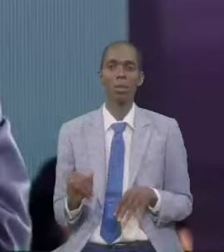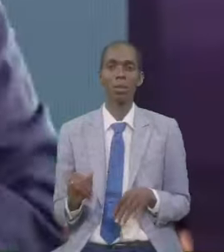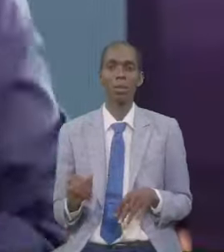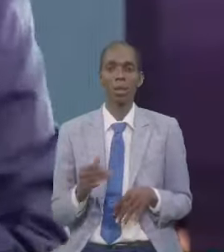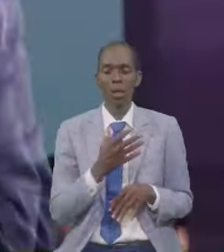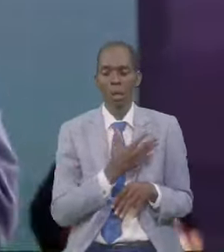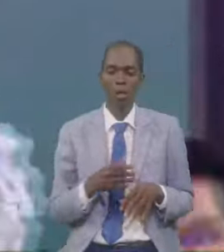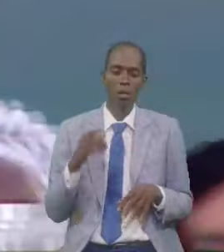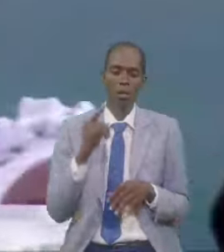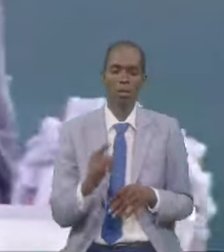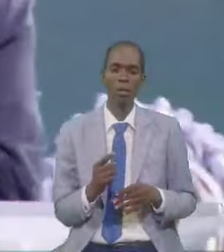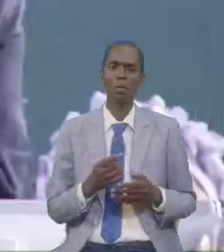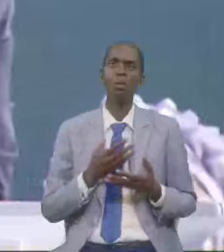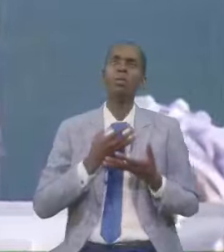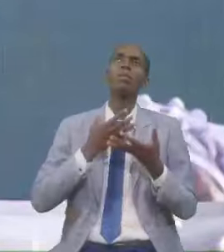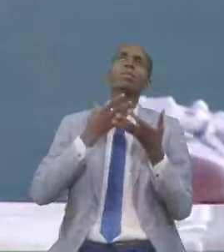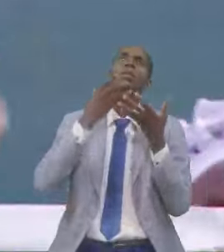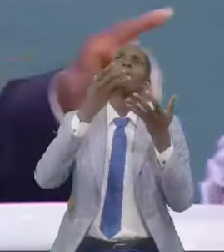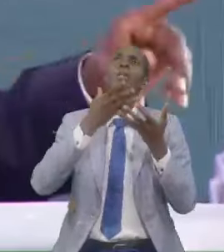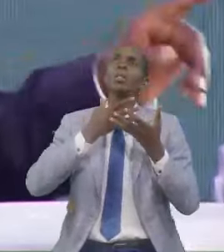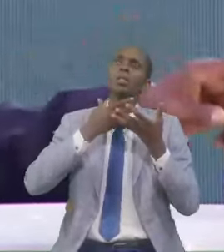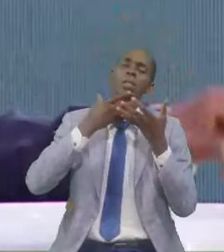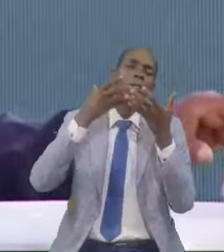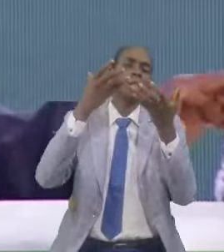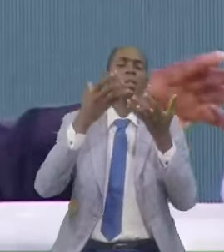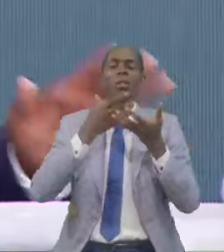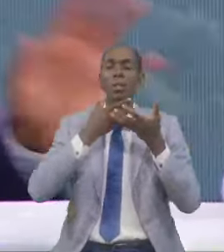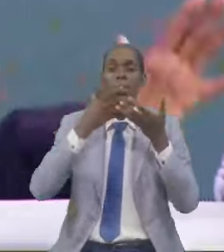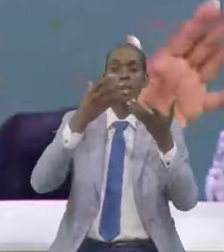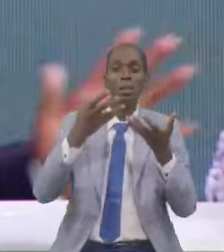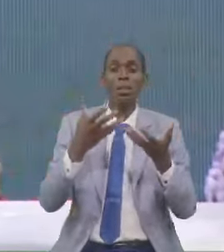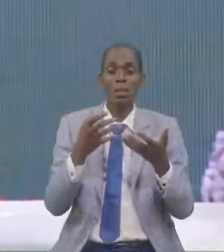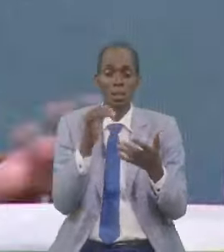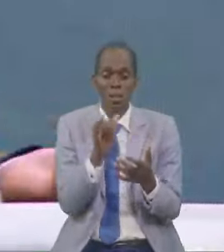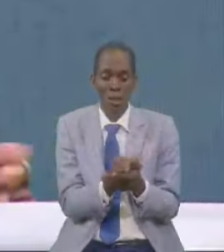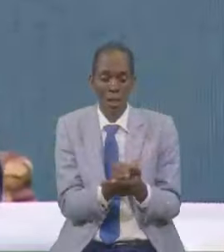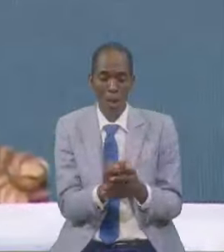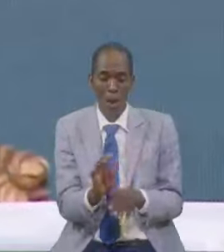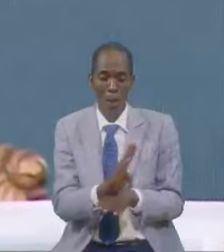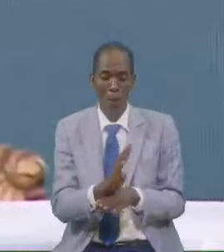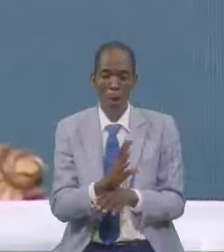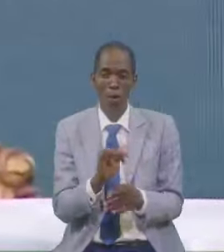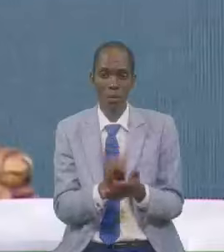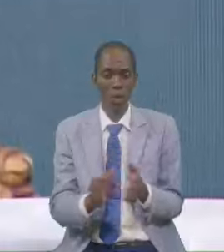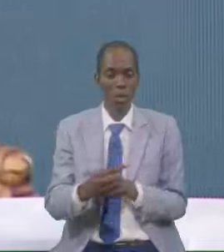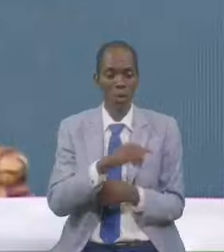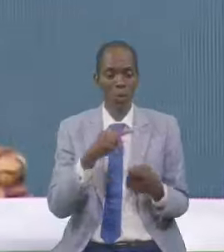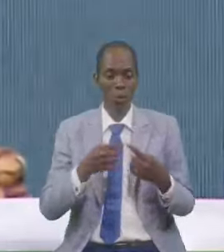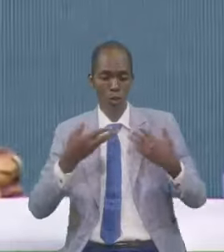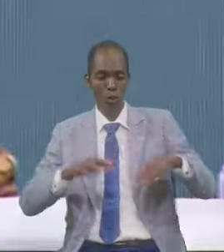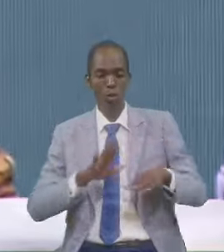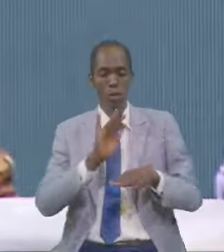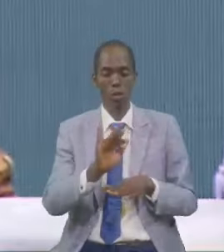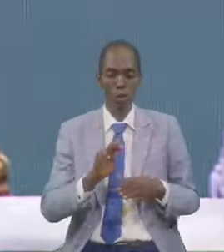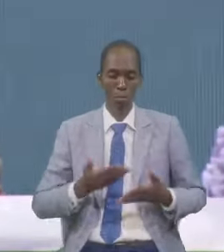cried. ఎంతగానో ఏడ్చాడు ఏడ్చాడు. The transaction of that day when you sold the birthright is still at play. ఆ